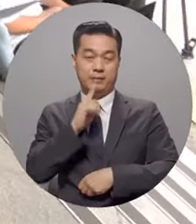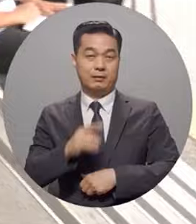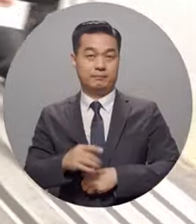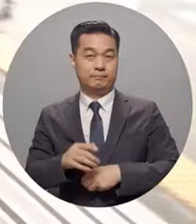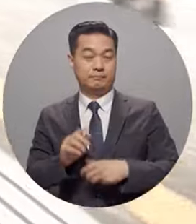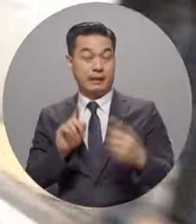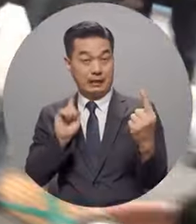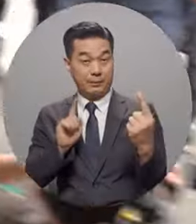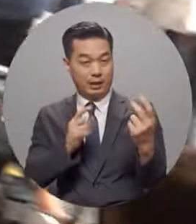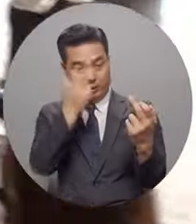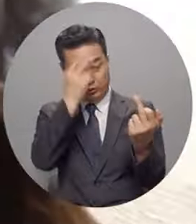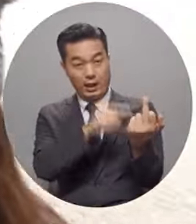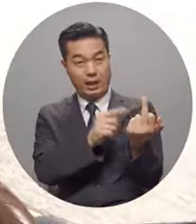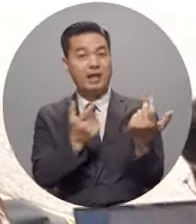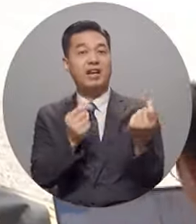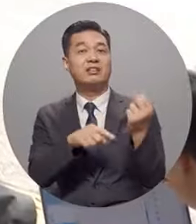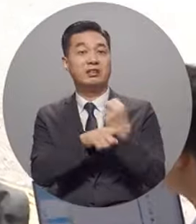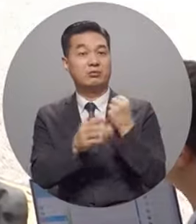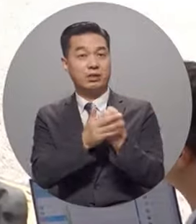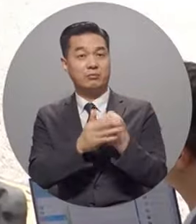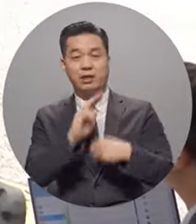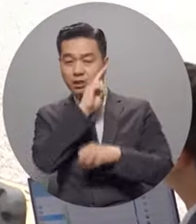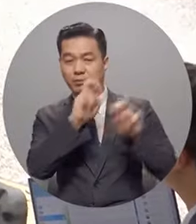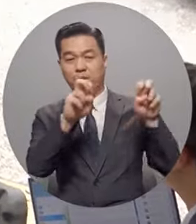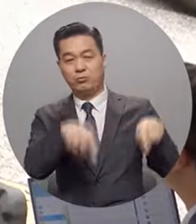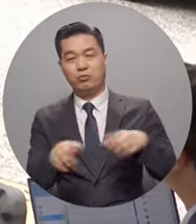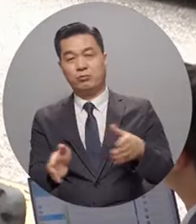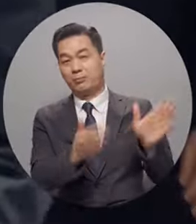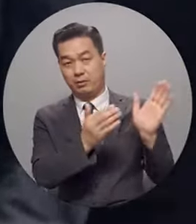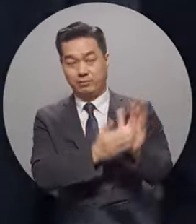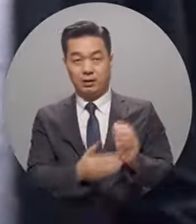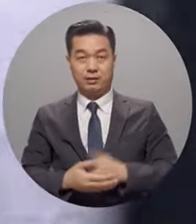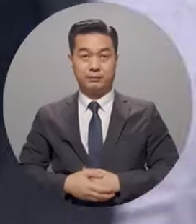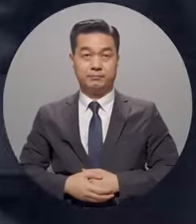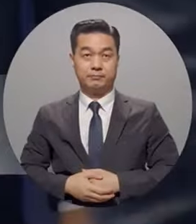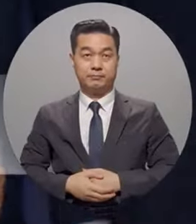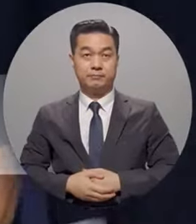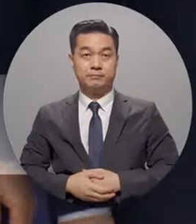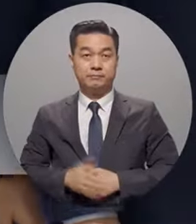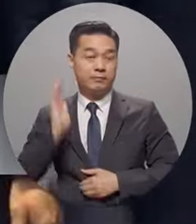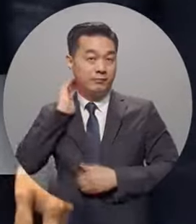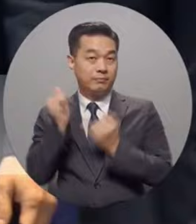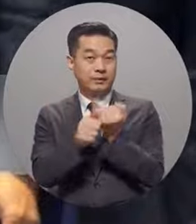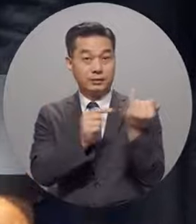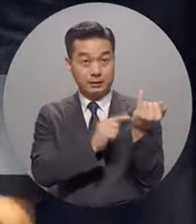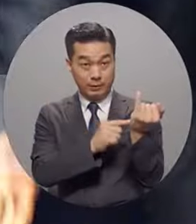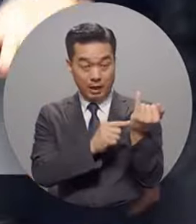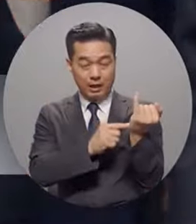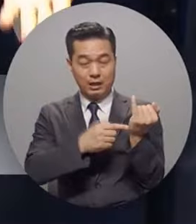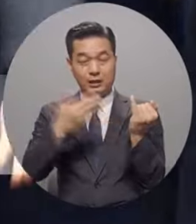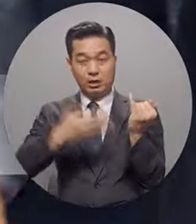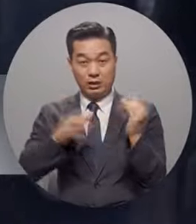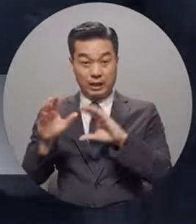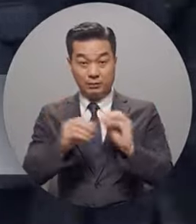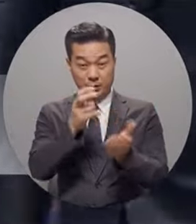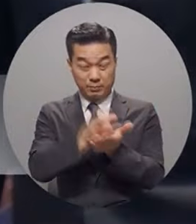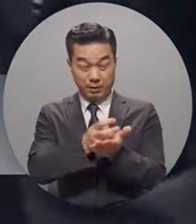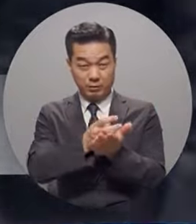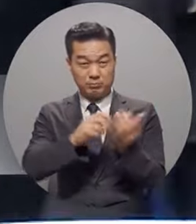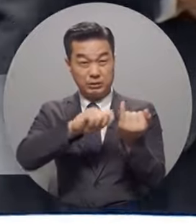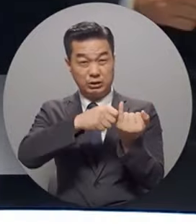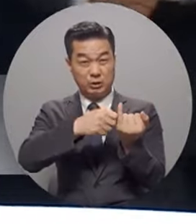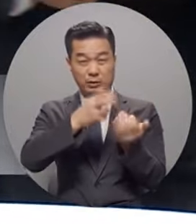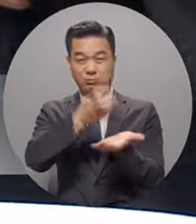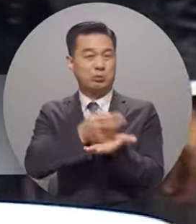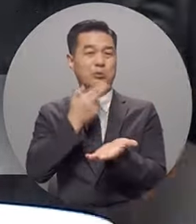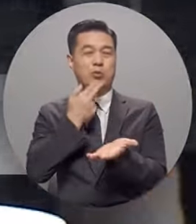최 목사도 같은 이유로 무혐의 처분했습니다. 김 여사에 대해서는 청탁금지법상 배우자 처벌 규정이 없어 처벌할